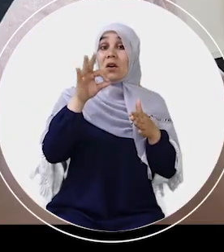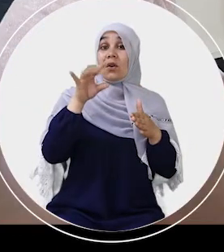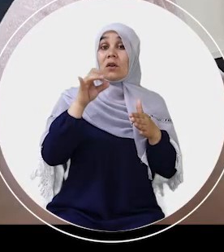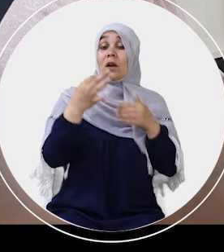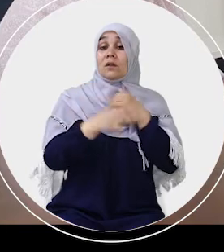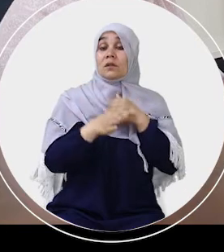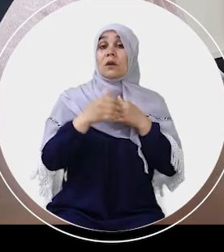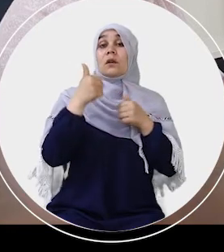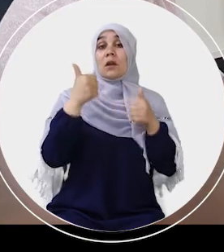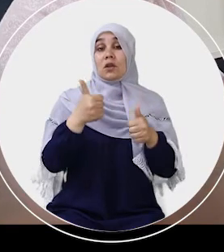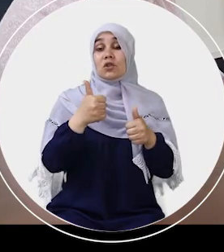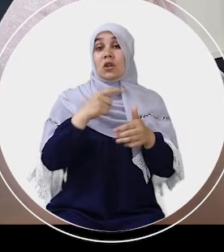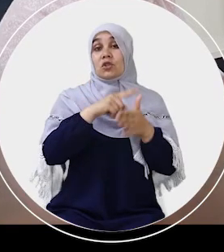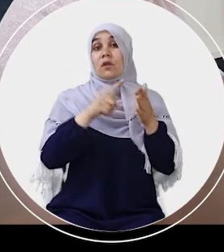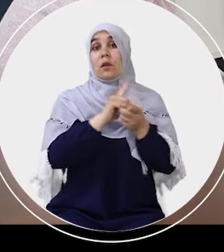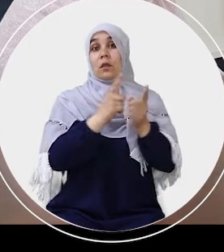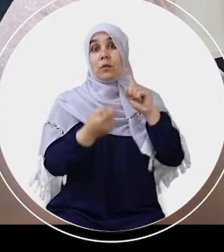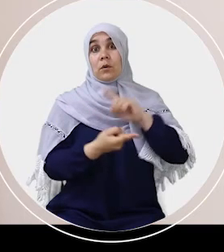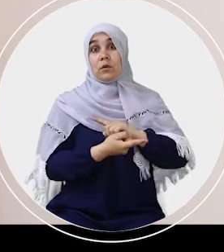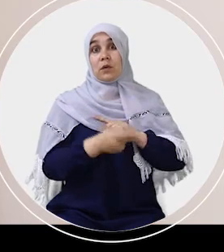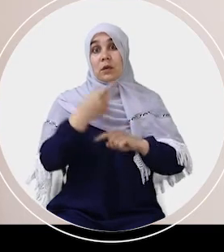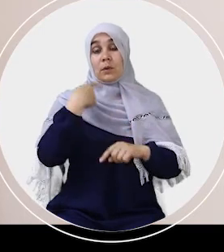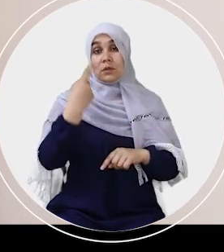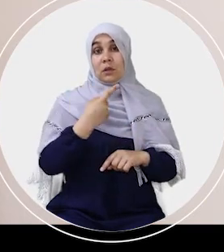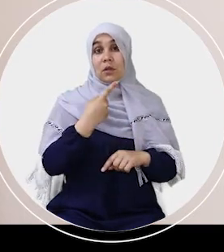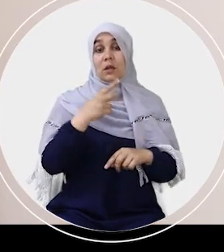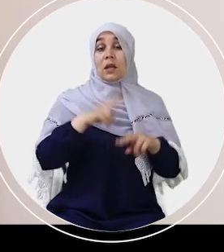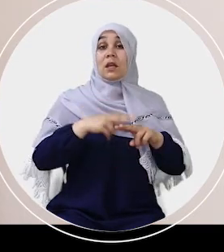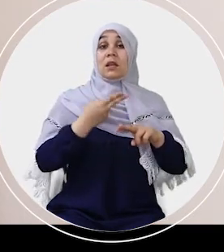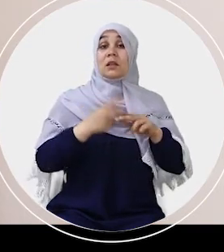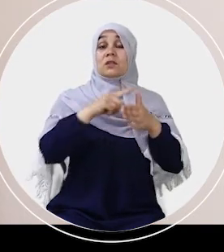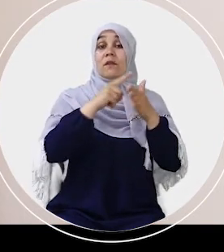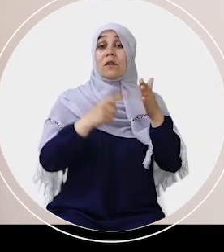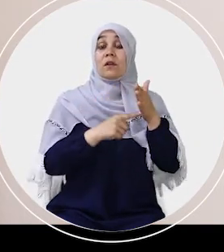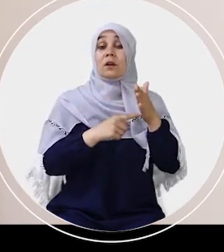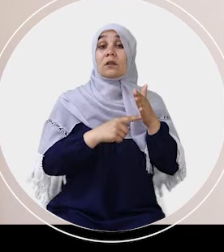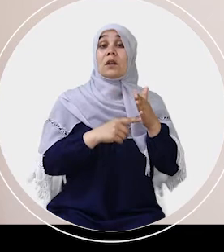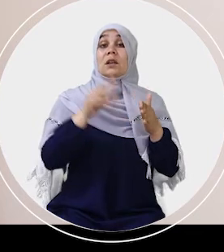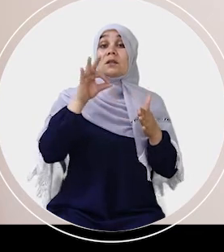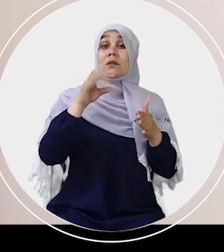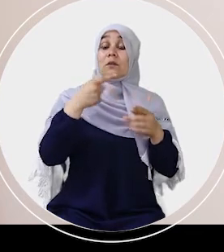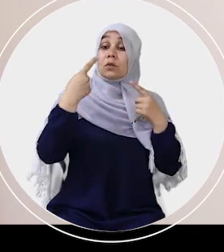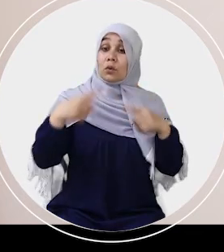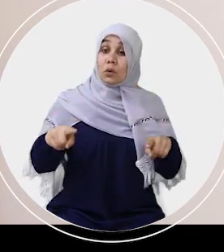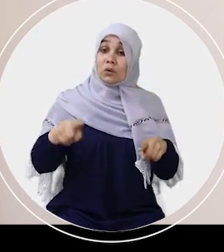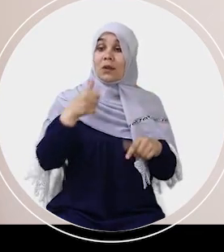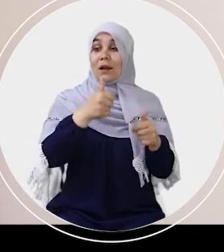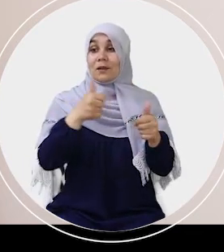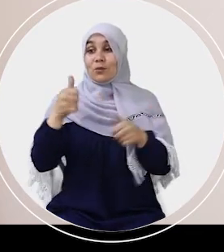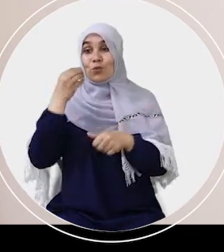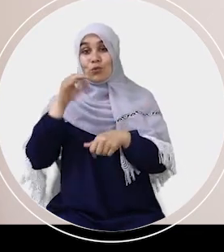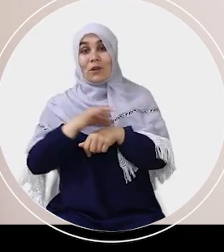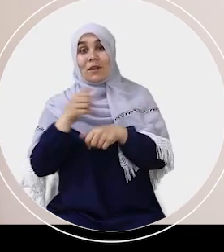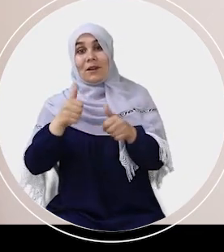izohida yaxshi javobni teskarisi bo'lib chiqadi va bu savolda ham xuddi shunaqa izohida butunlay boshqacha o'zi yaxshi inson